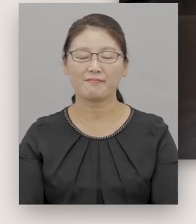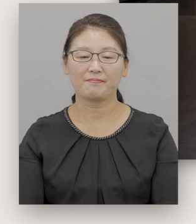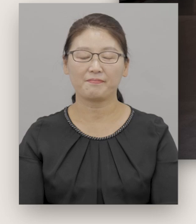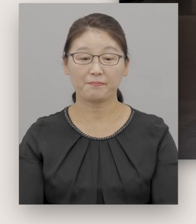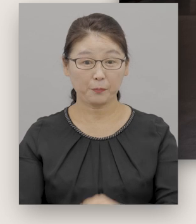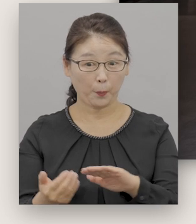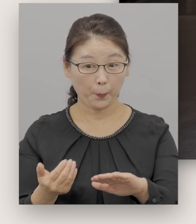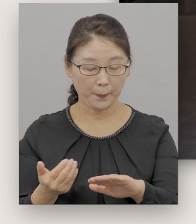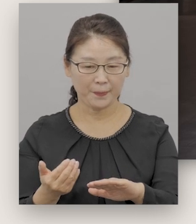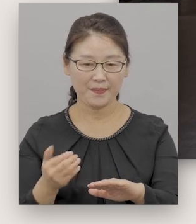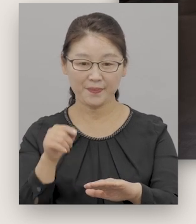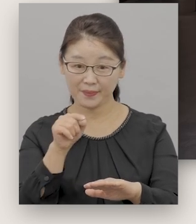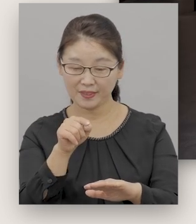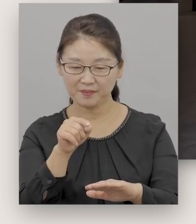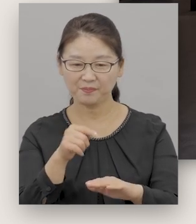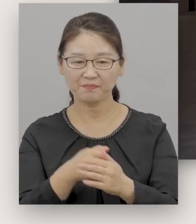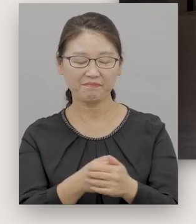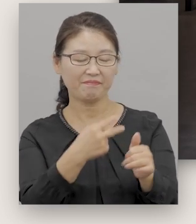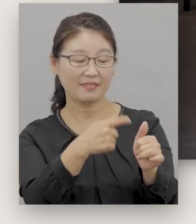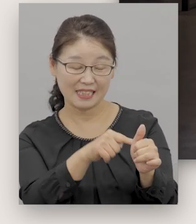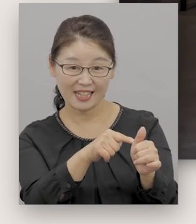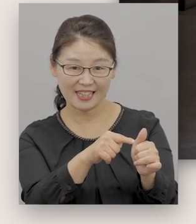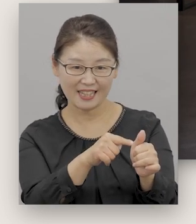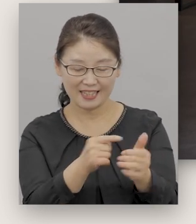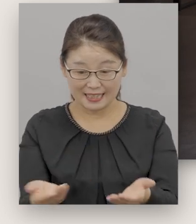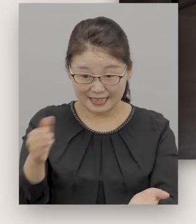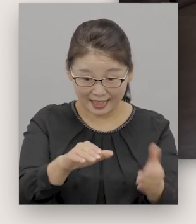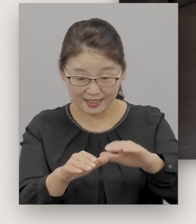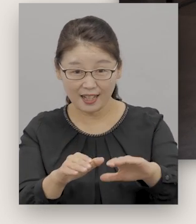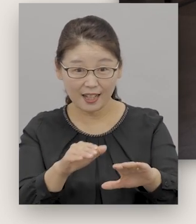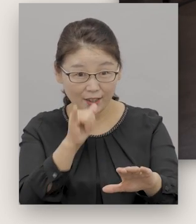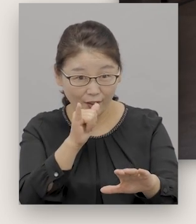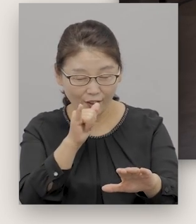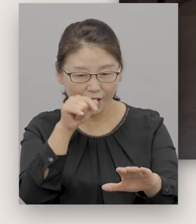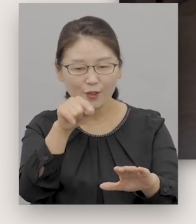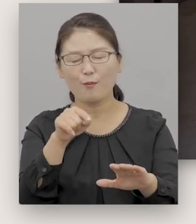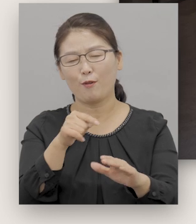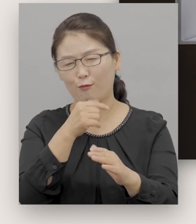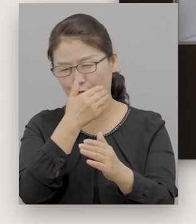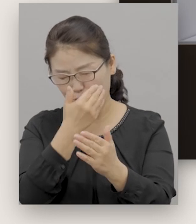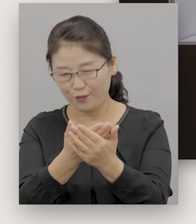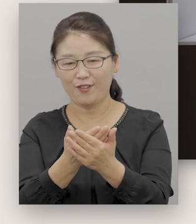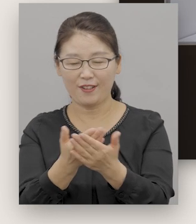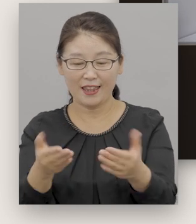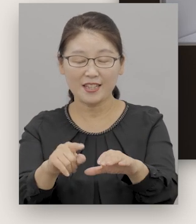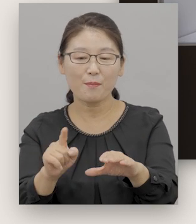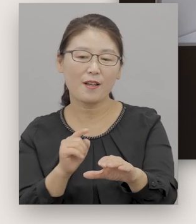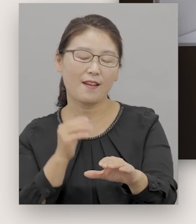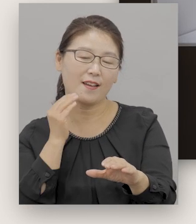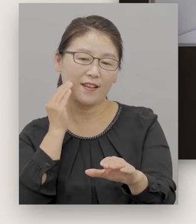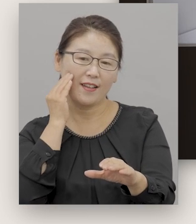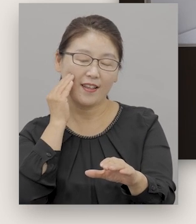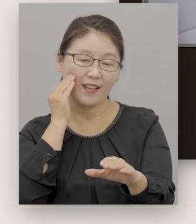아까부터 나왔던 듀샹의 여러 상자들 중에 굉장히 중요한 상자인데요. 초록 상자, 그 그린박스라고 하는